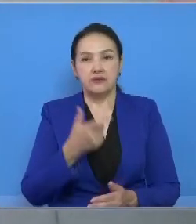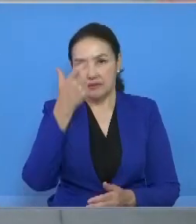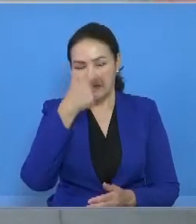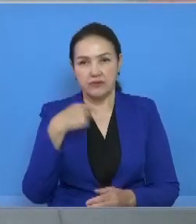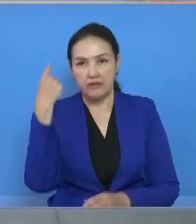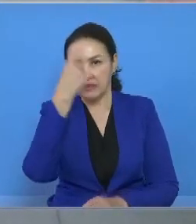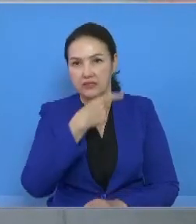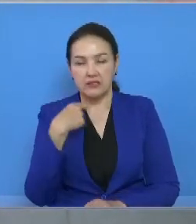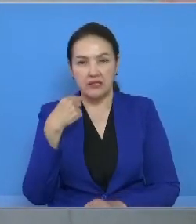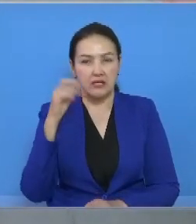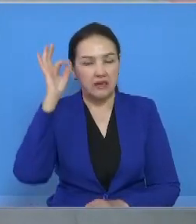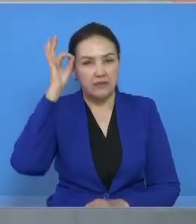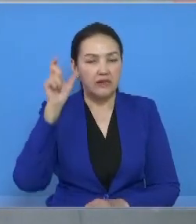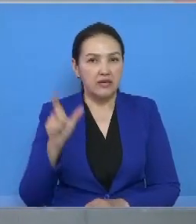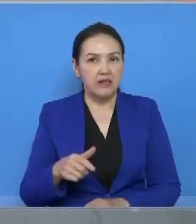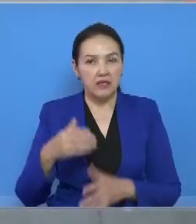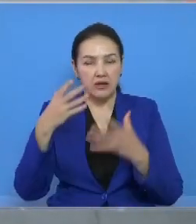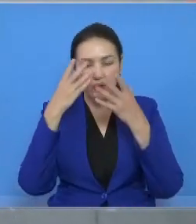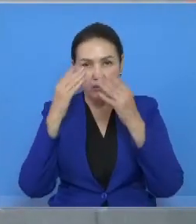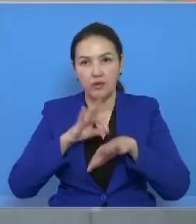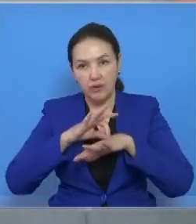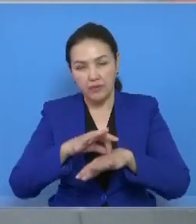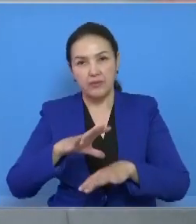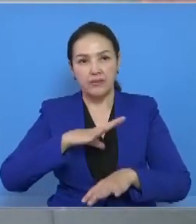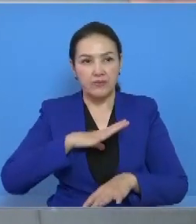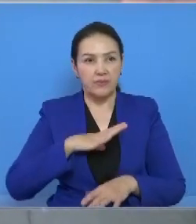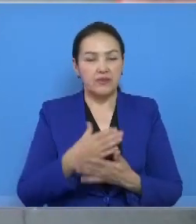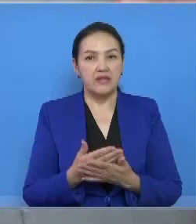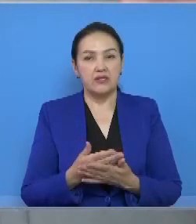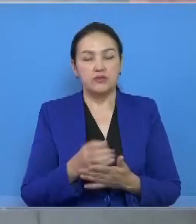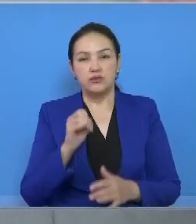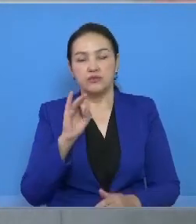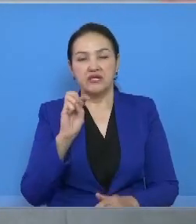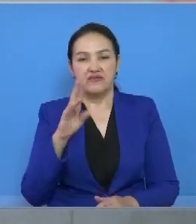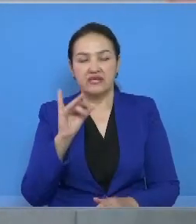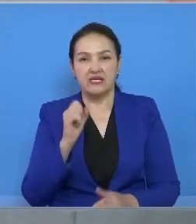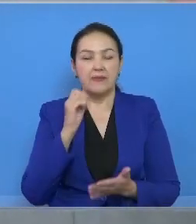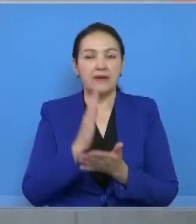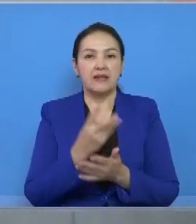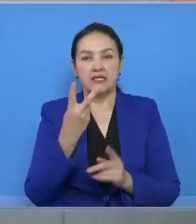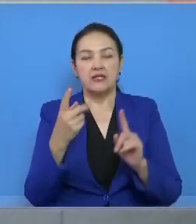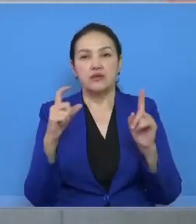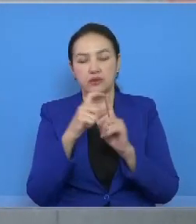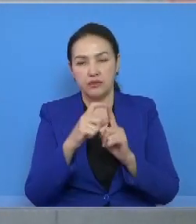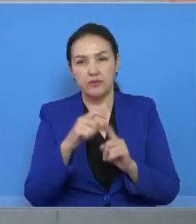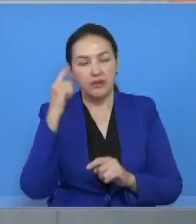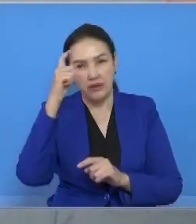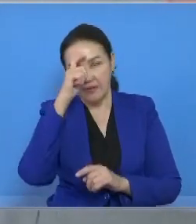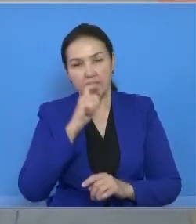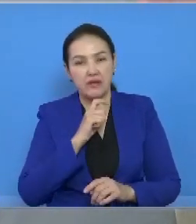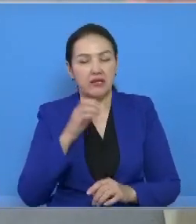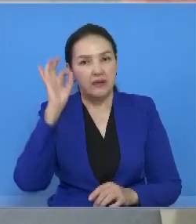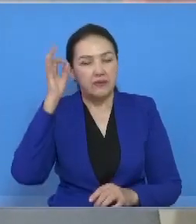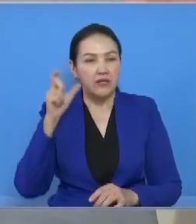жеке психотерапияңыздан өттіңіз ба? Сіздің өзіңіздің супервизорыңыз бар ма? Осы екі сөзді, екі ұғымды түсінбеген психолог